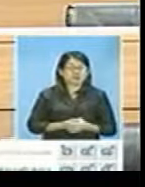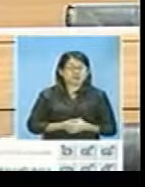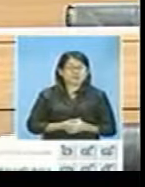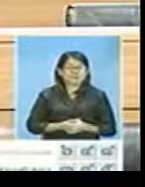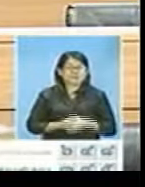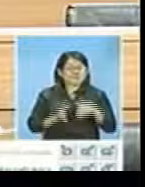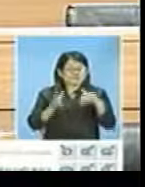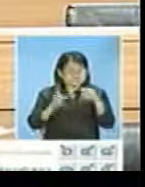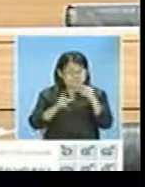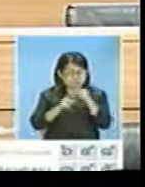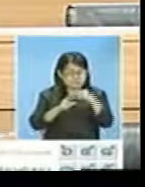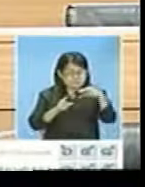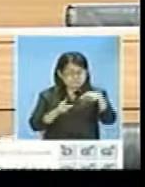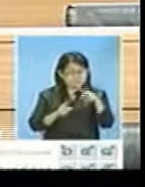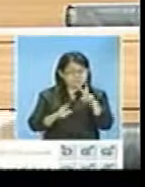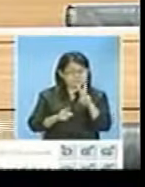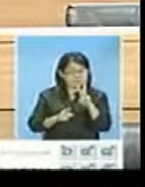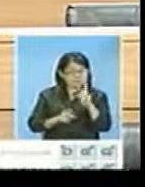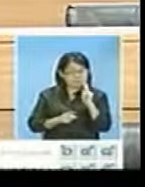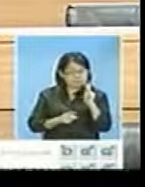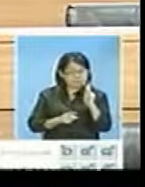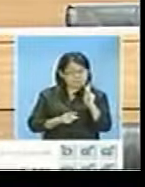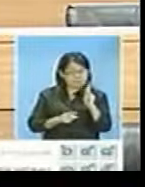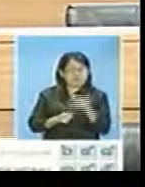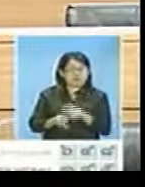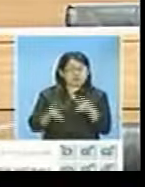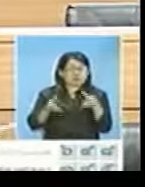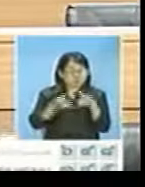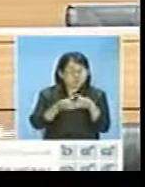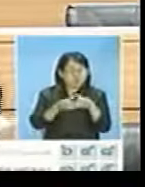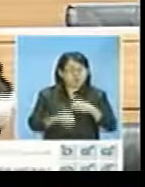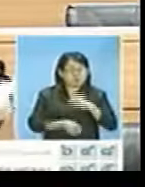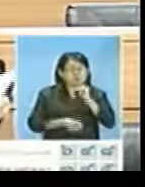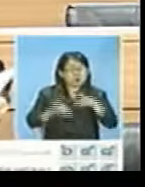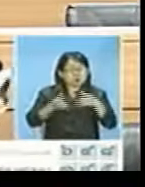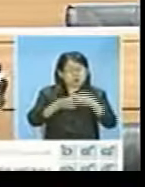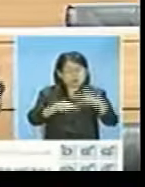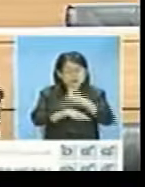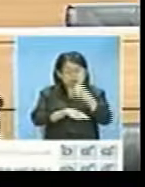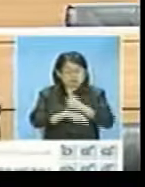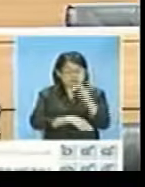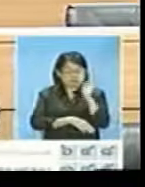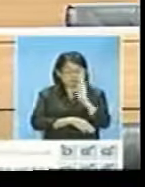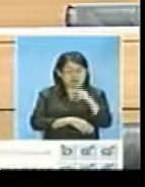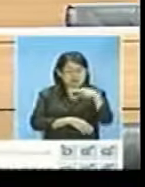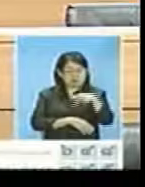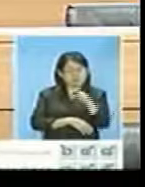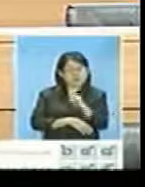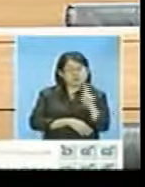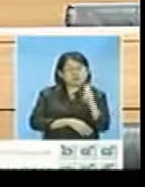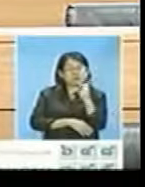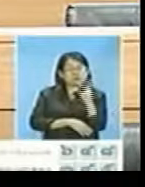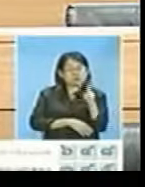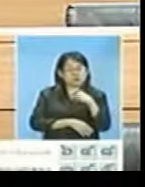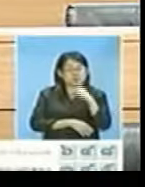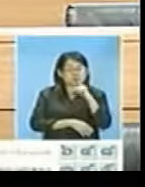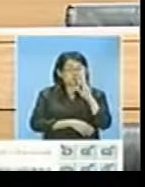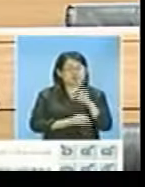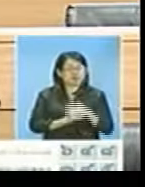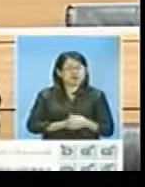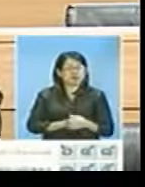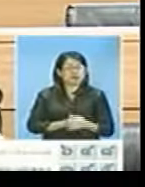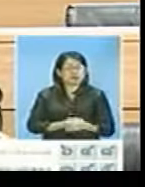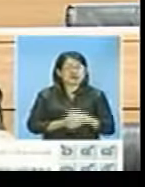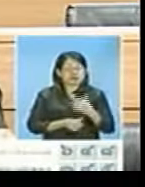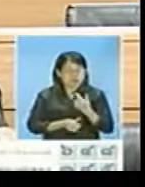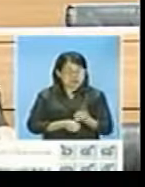คำว่าพวกเนี่ยผมหลีกเลี่ยงที่จะใช้คำว่าพรรคนะเพราะฉะนั้นต้องมีพวกเพราะฉะนั้นท่านประธานครับผมมีความเห็นว่าการ